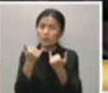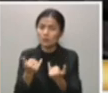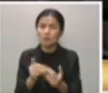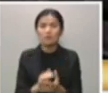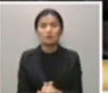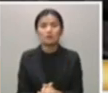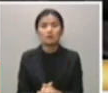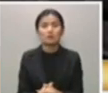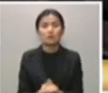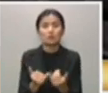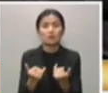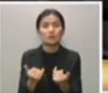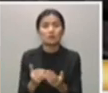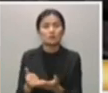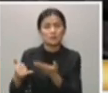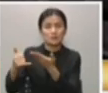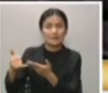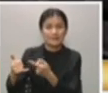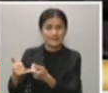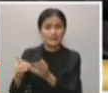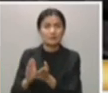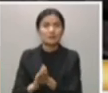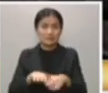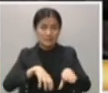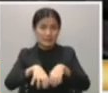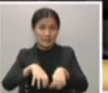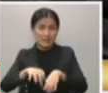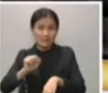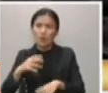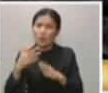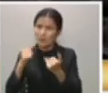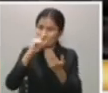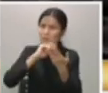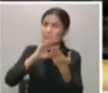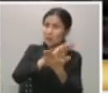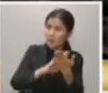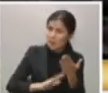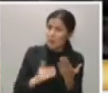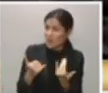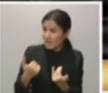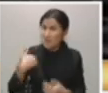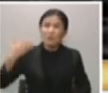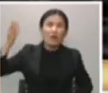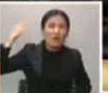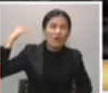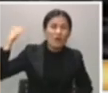ารงานของท่านท่านทำให้ประเทศที่กำลังวิ่งหน้ารุดหน้